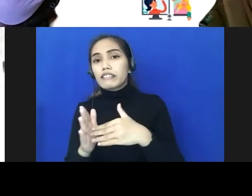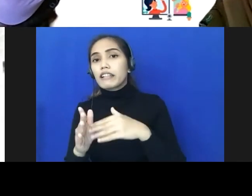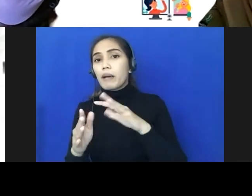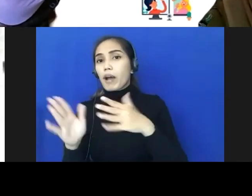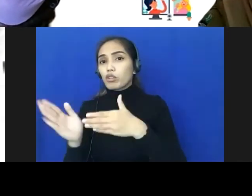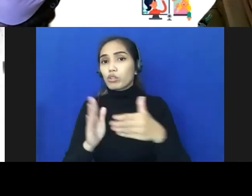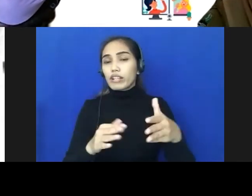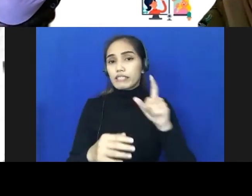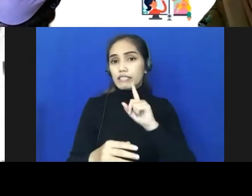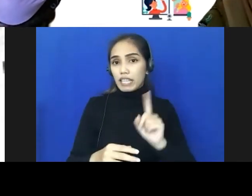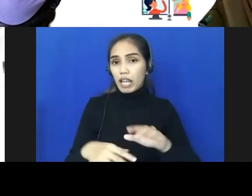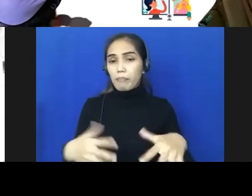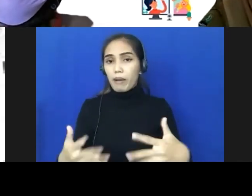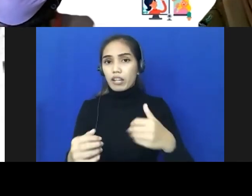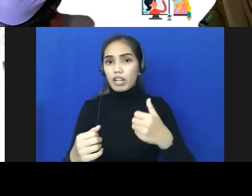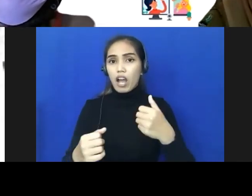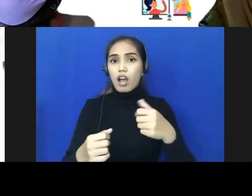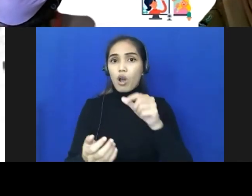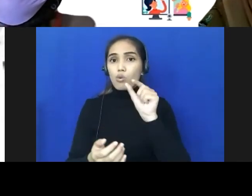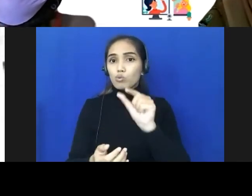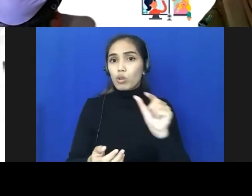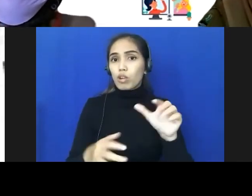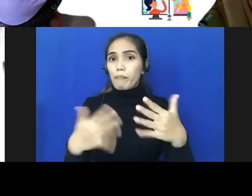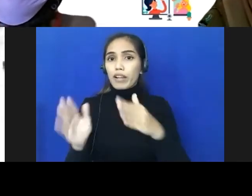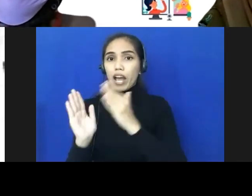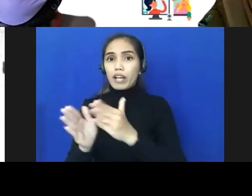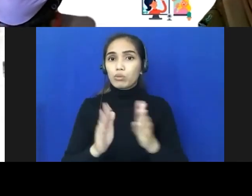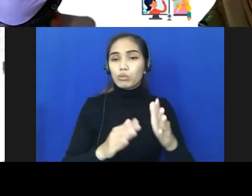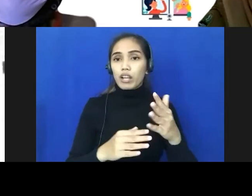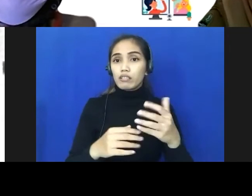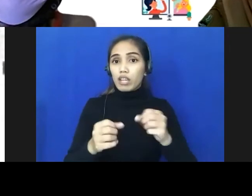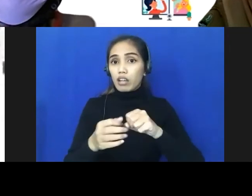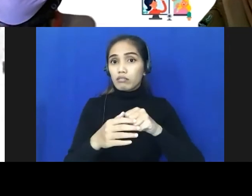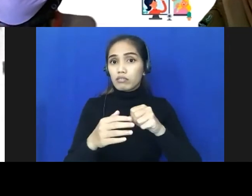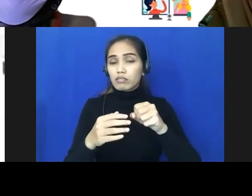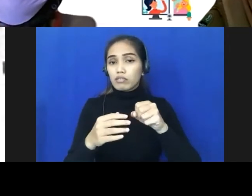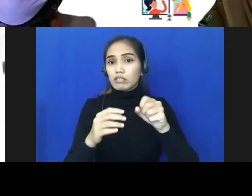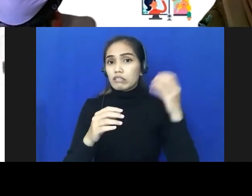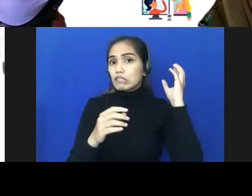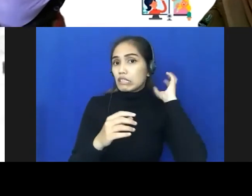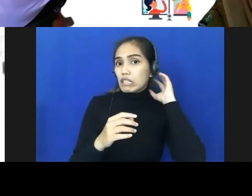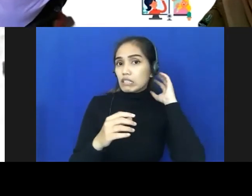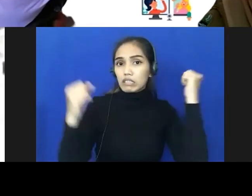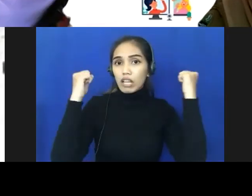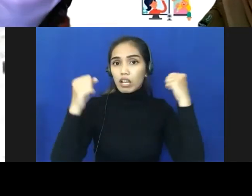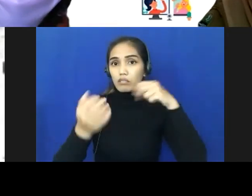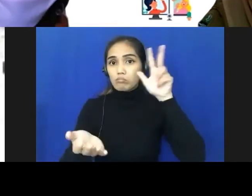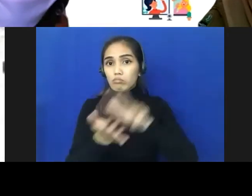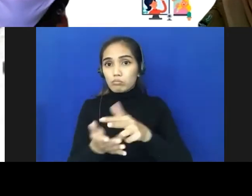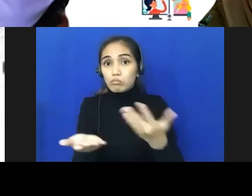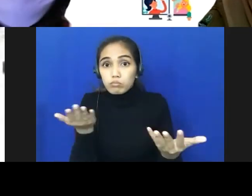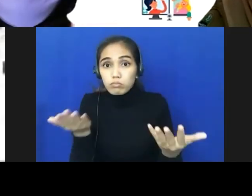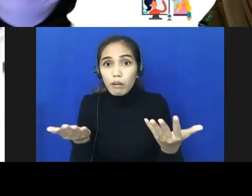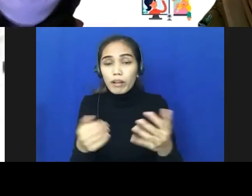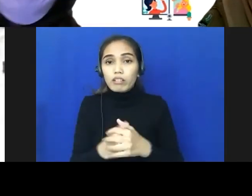kesehatan ini? Apakah ada kebijakan atau ada yang dikeluarkan oleh Dinas Kesehatan?